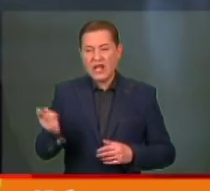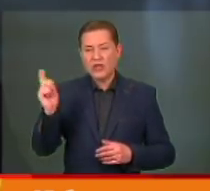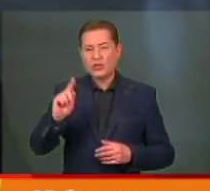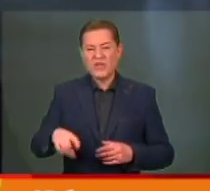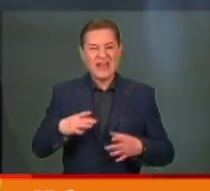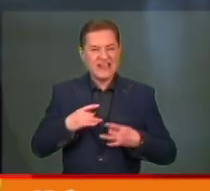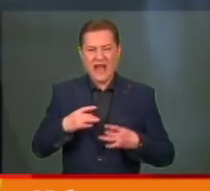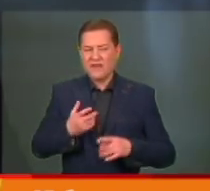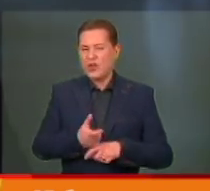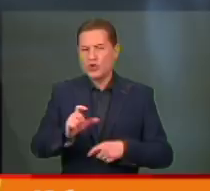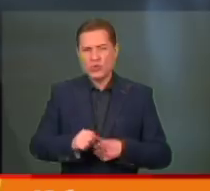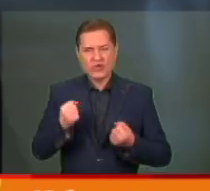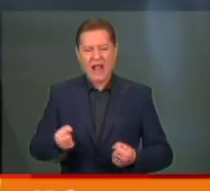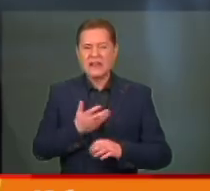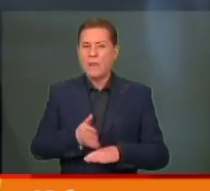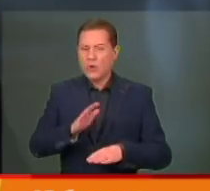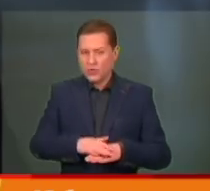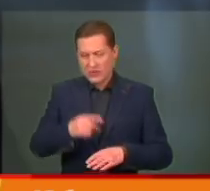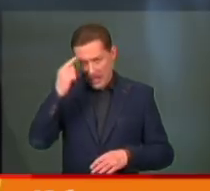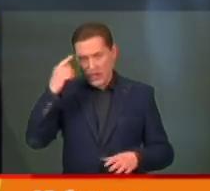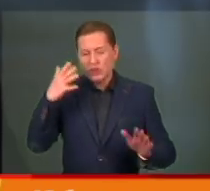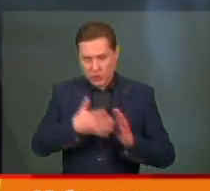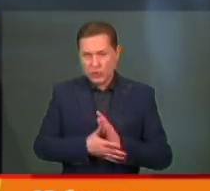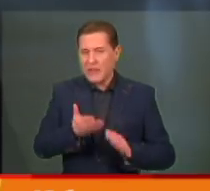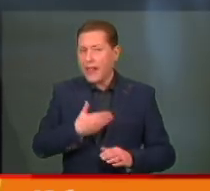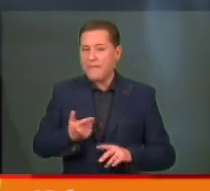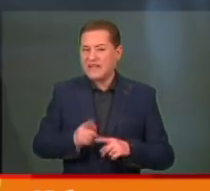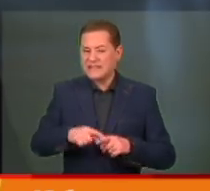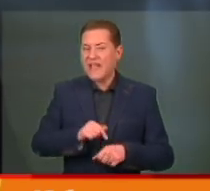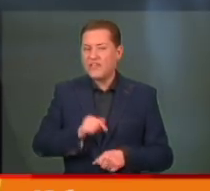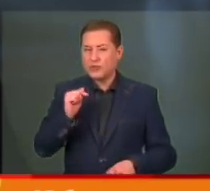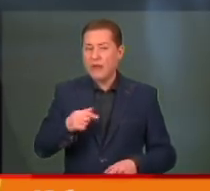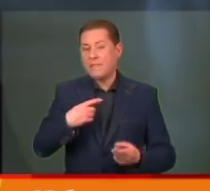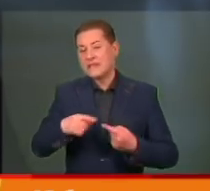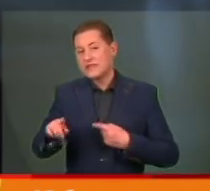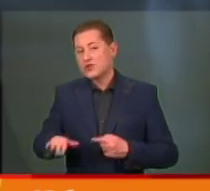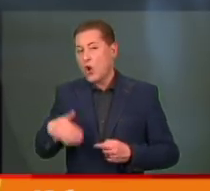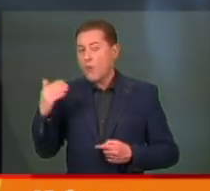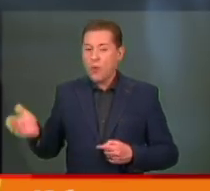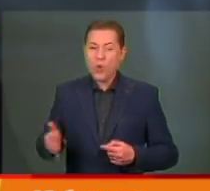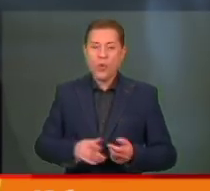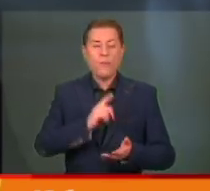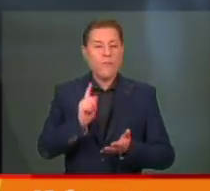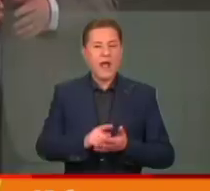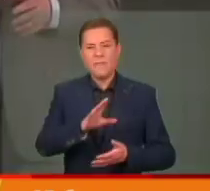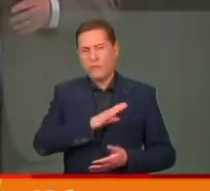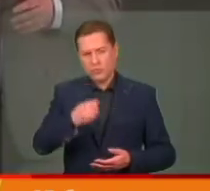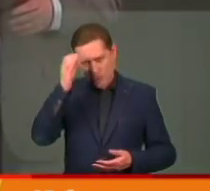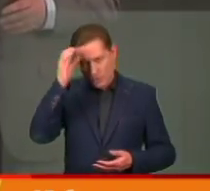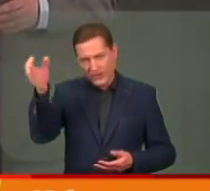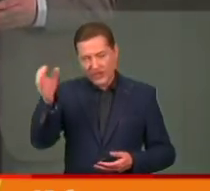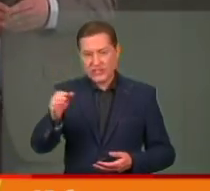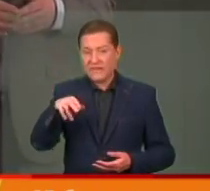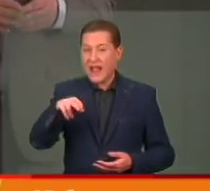нерви, вони дуже напружені. Зрозуміло, ми це відчуваємо. Але з іншого боку, маємо бути мудрішими.